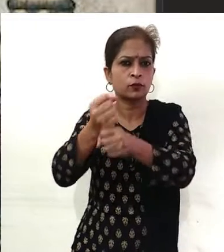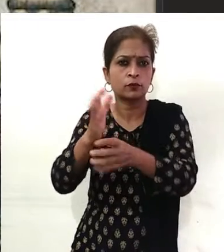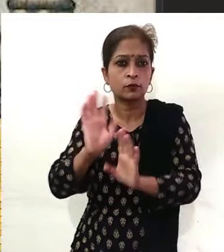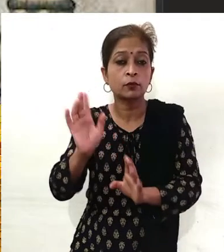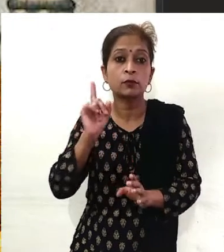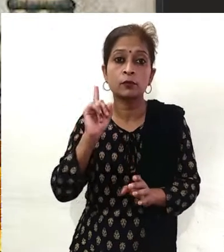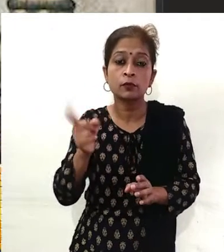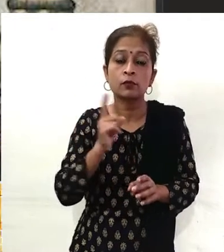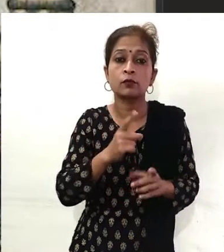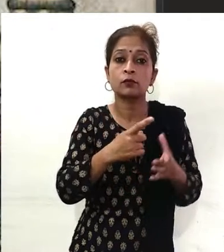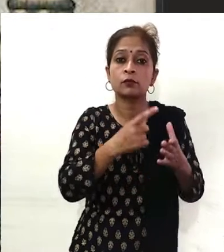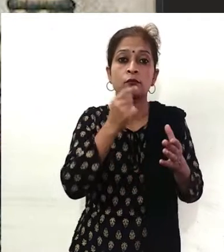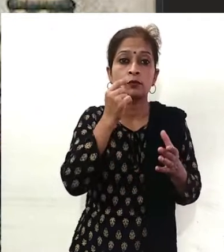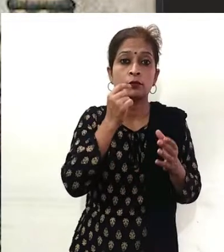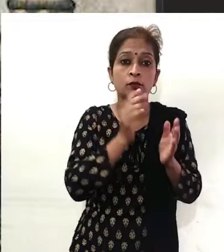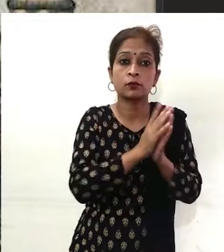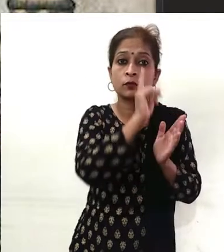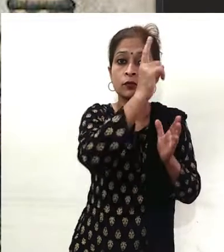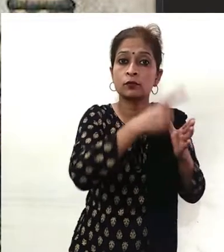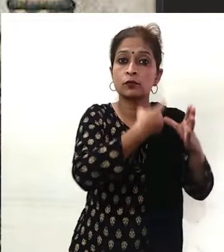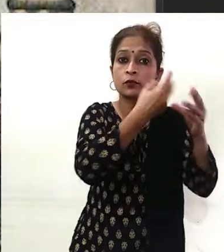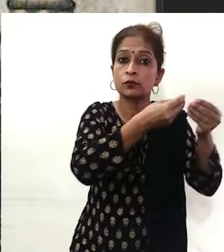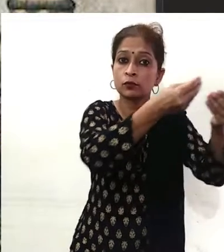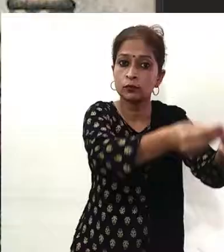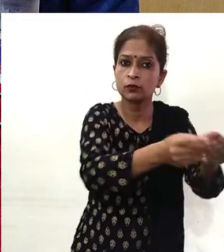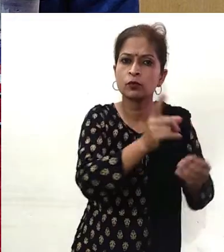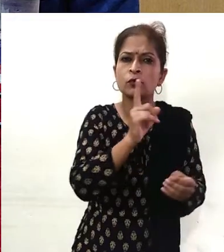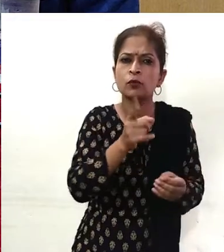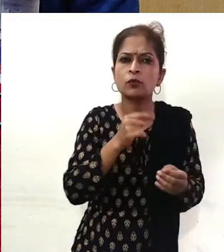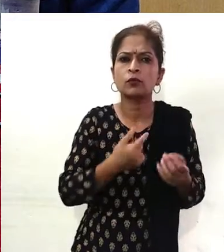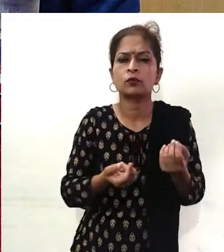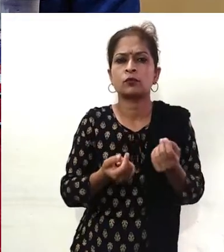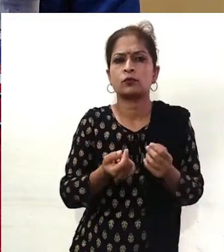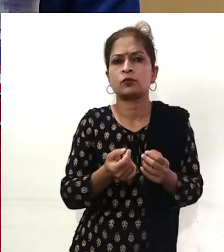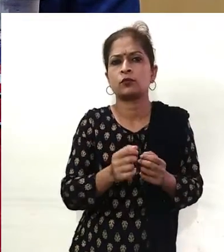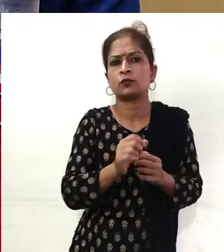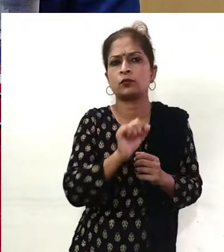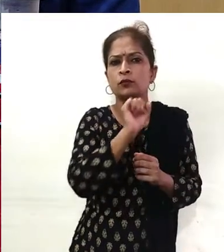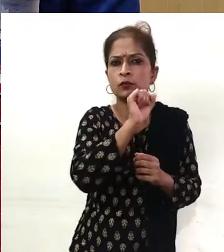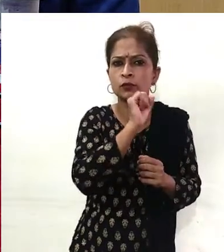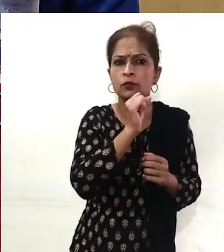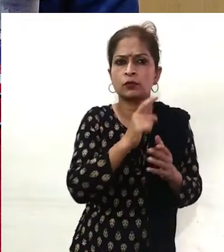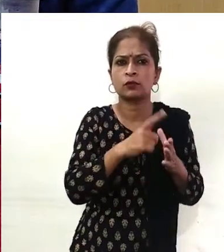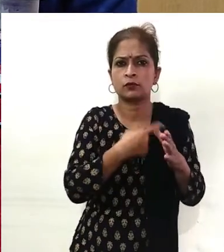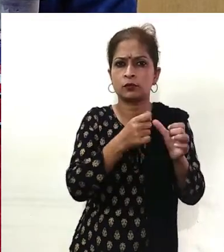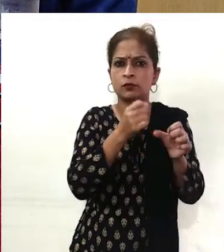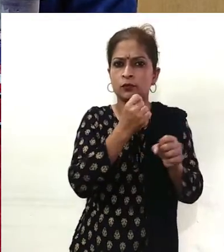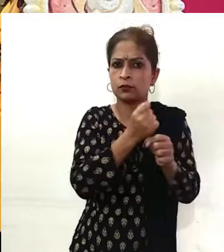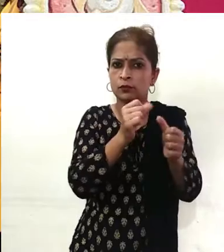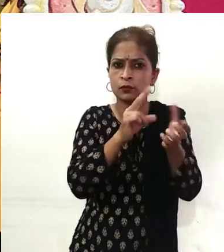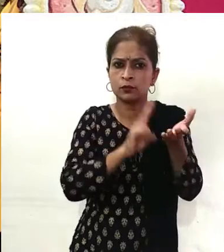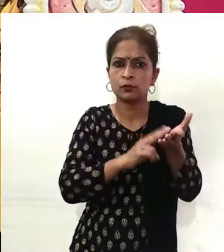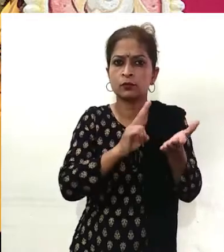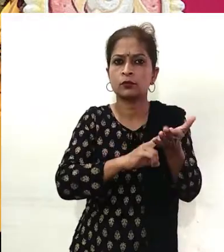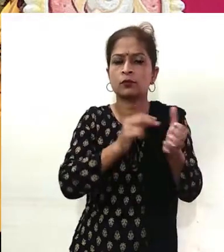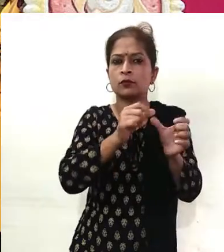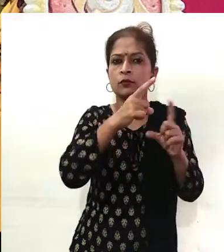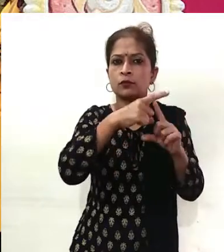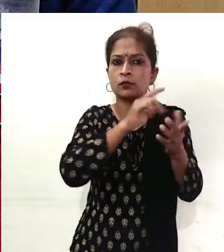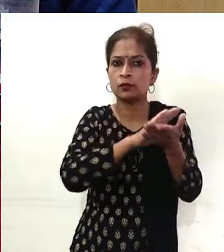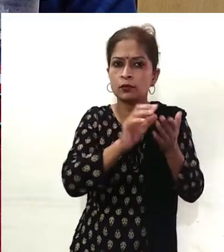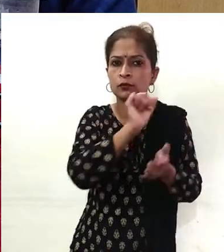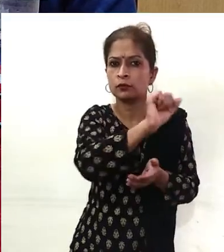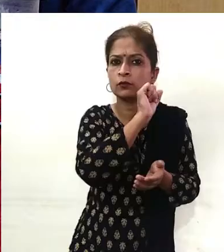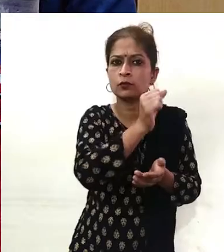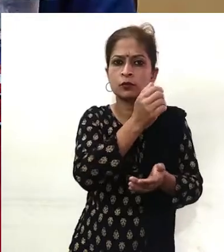जगन्नाथपुरी को दे दिया था? और क्यों हाथ पैर नहीं हैं भगवान जगन्नाथ के?